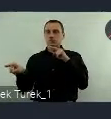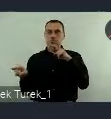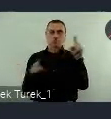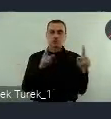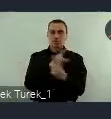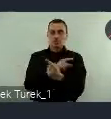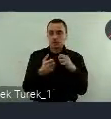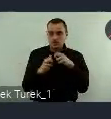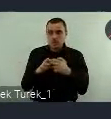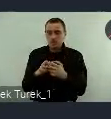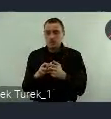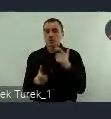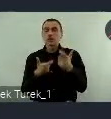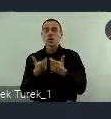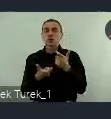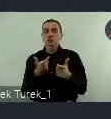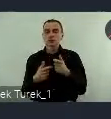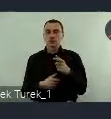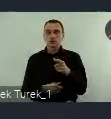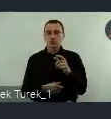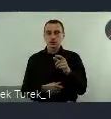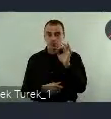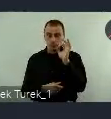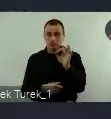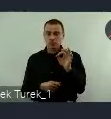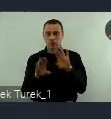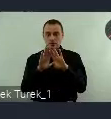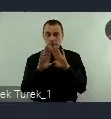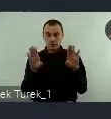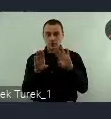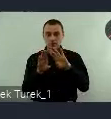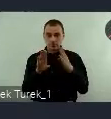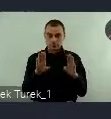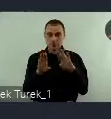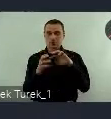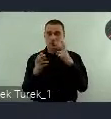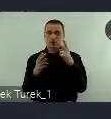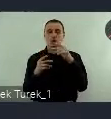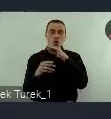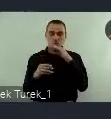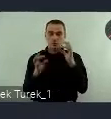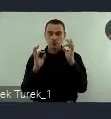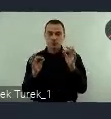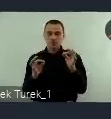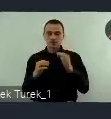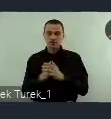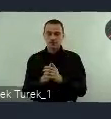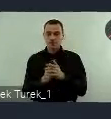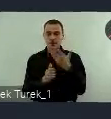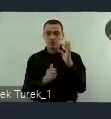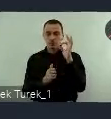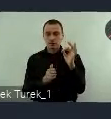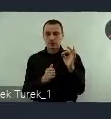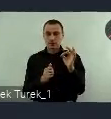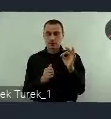oznaczenia nie wypukłe wypukłe lepsze ale znowu kontrast kolorystyczny słaby bardzo dobre oznaczenia